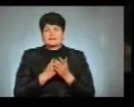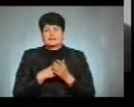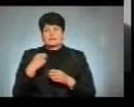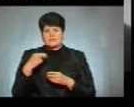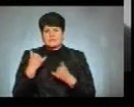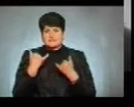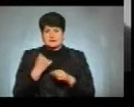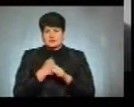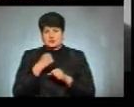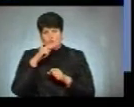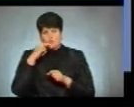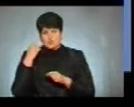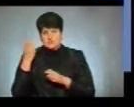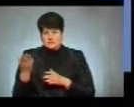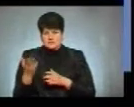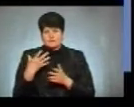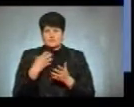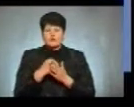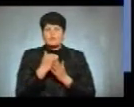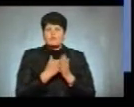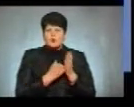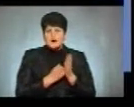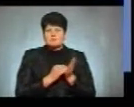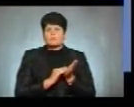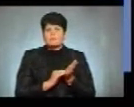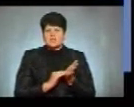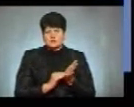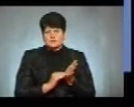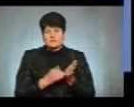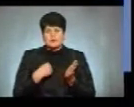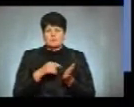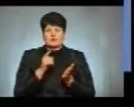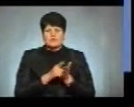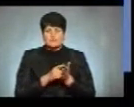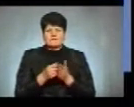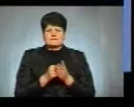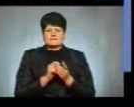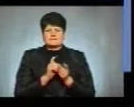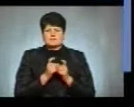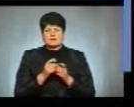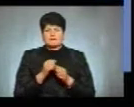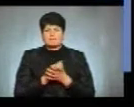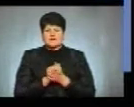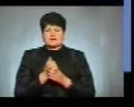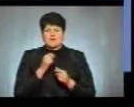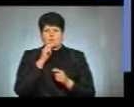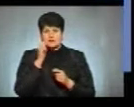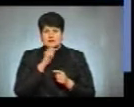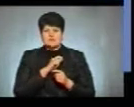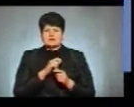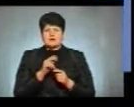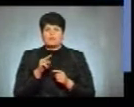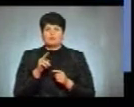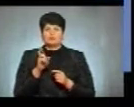досі працює у Росії. У своїй програмі Зеленський, зокрема, пише: «Ми повинні вибороти мир для України. Перед гарантами за